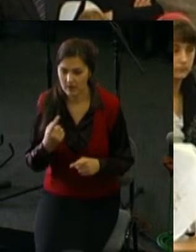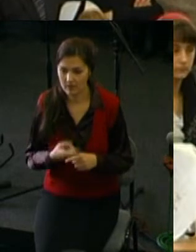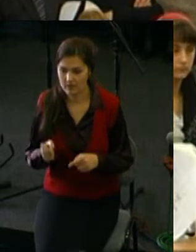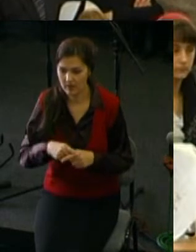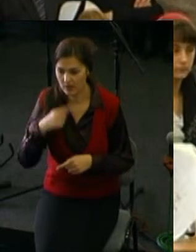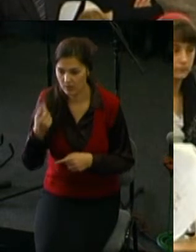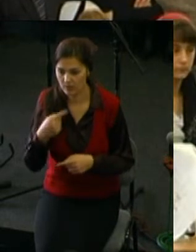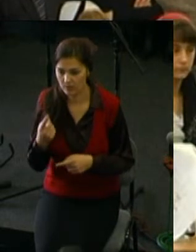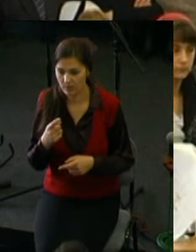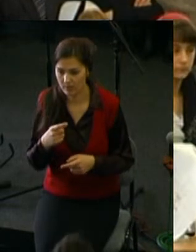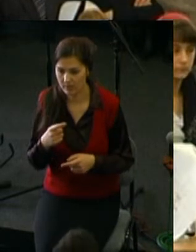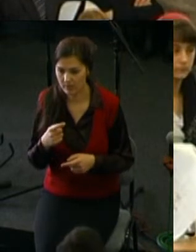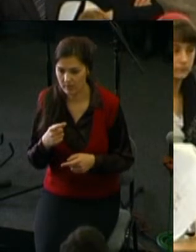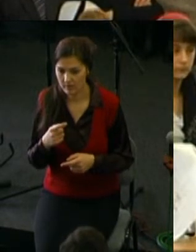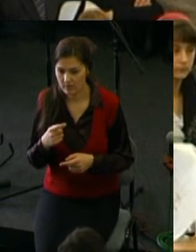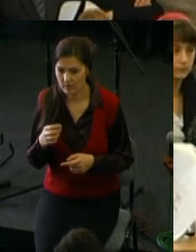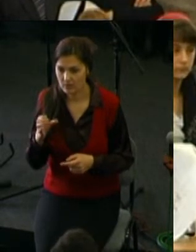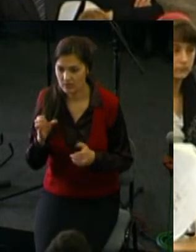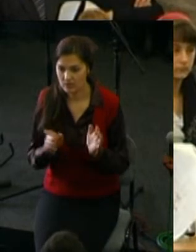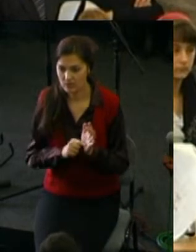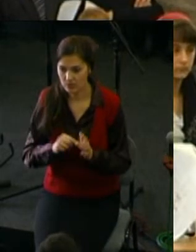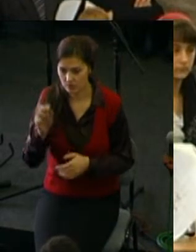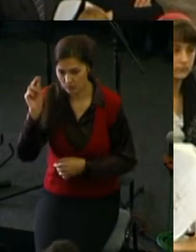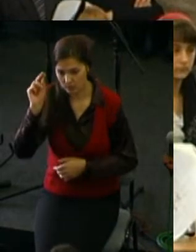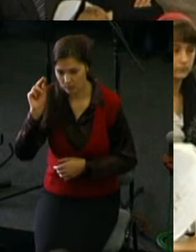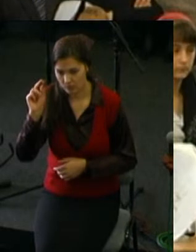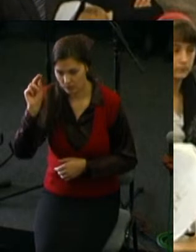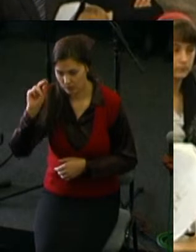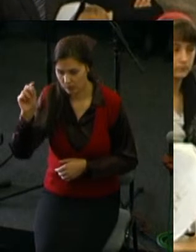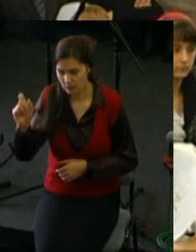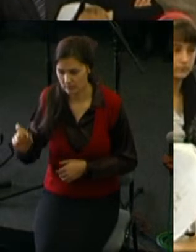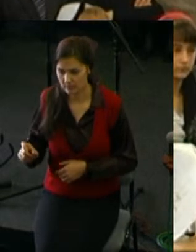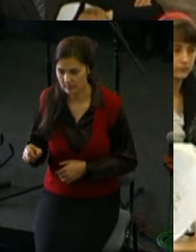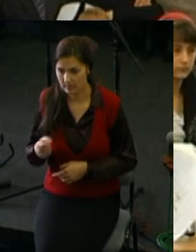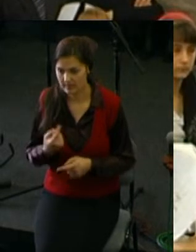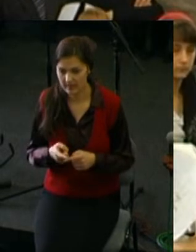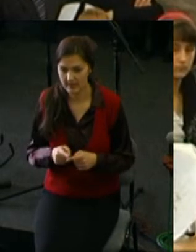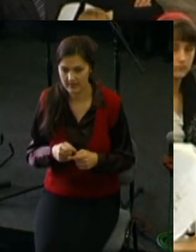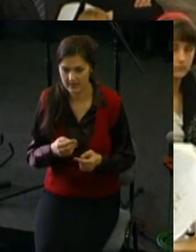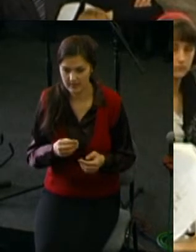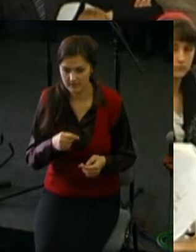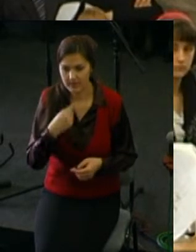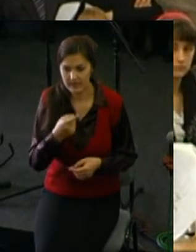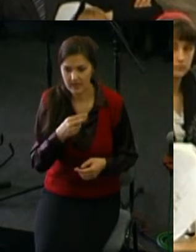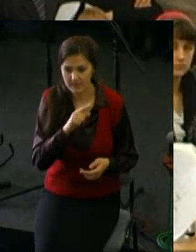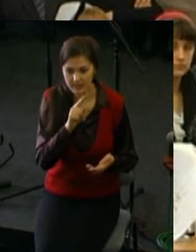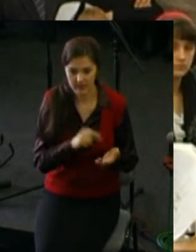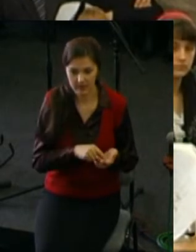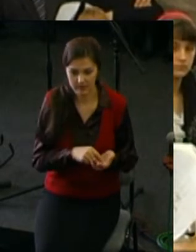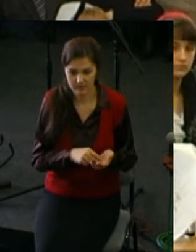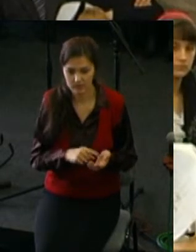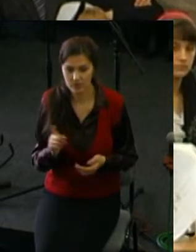Господа Ісуса Христа з учнями який задав для них питання як люди говорять про